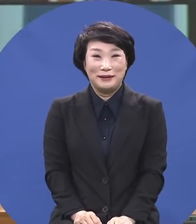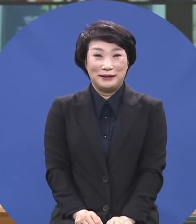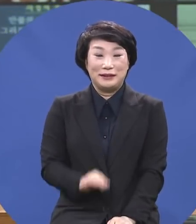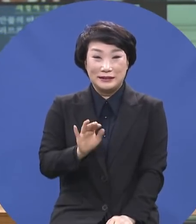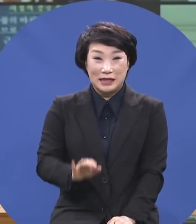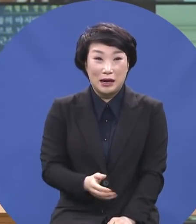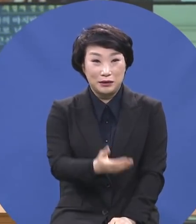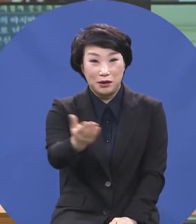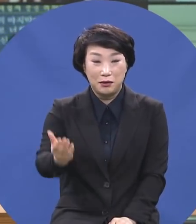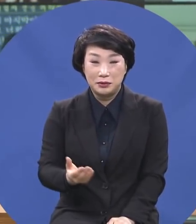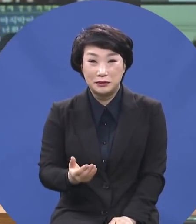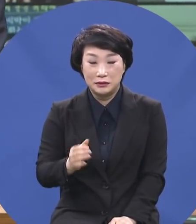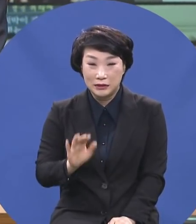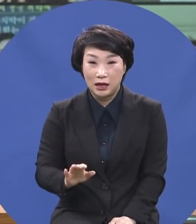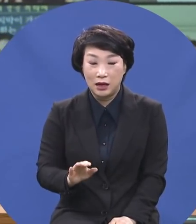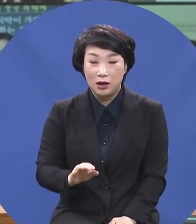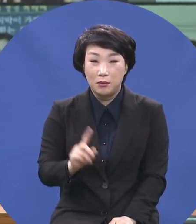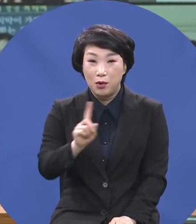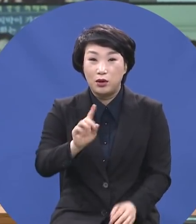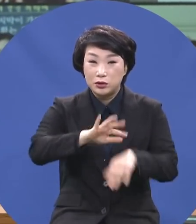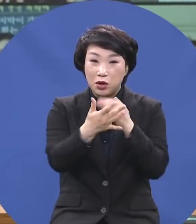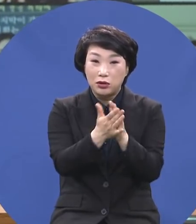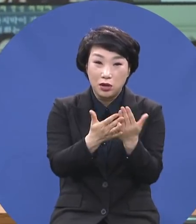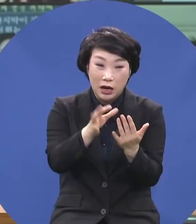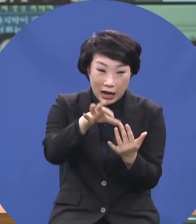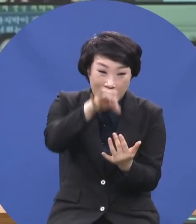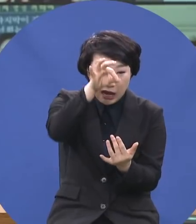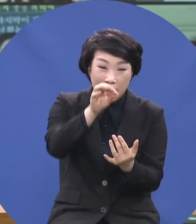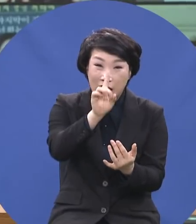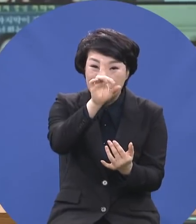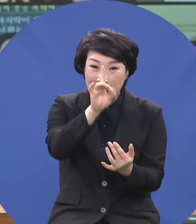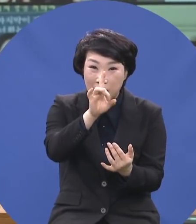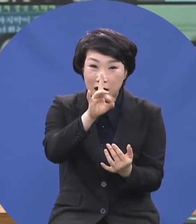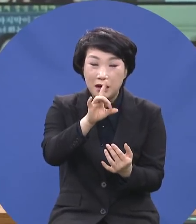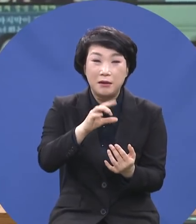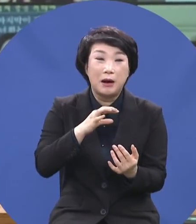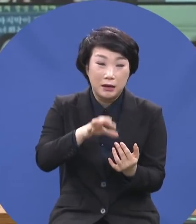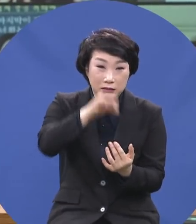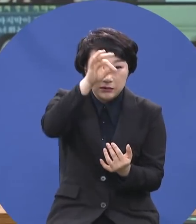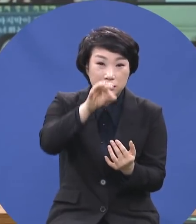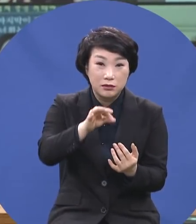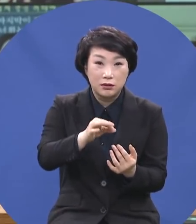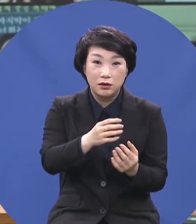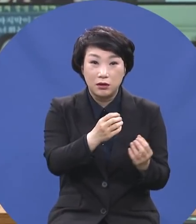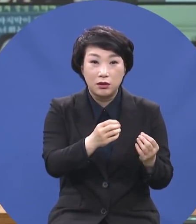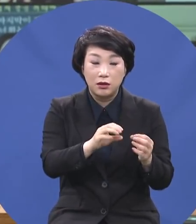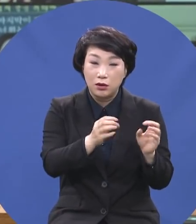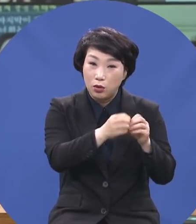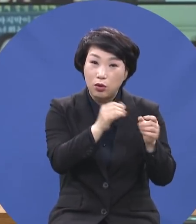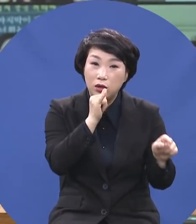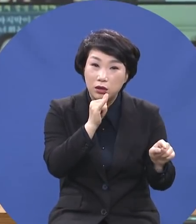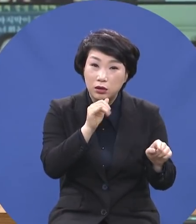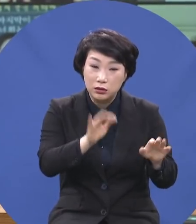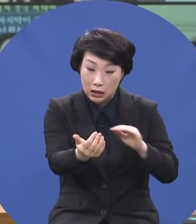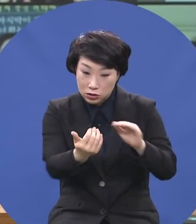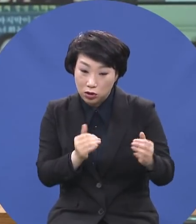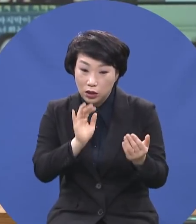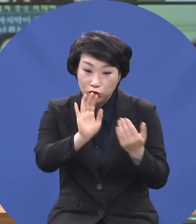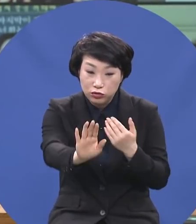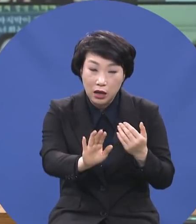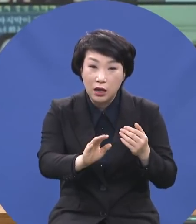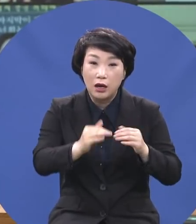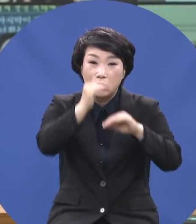예, 그러니까 어느 한 구절만 딱 붙들고, 그러나 그 뒤 앞뒤에 무슨 문맥이 있고